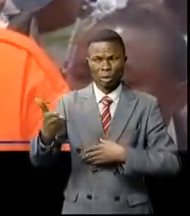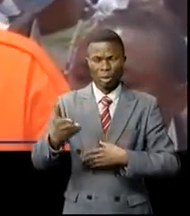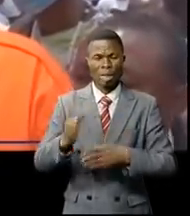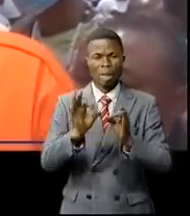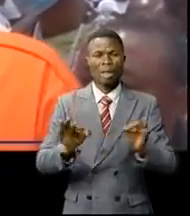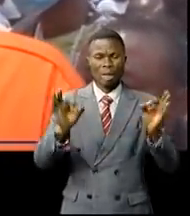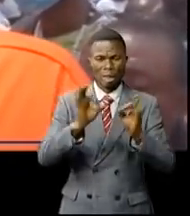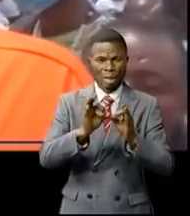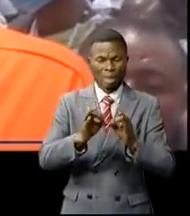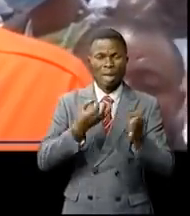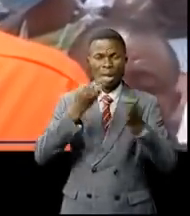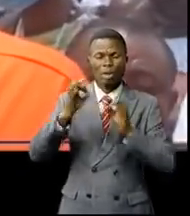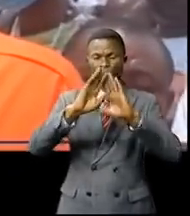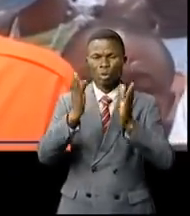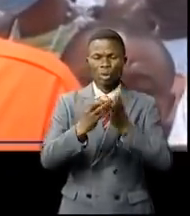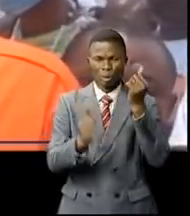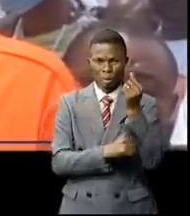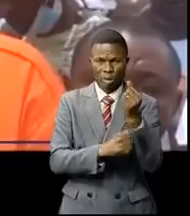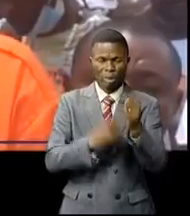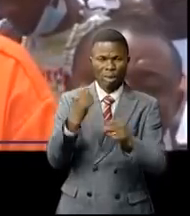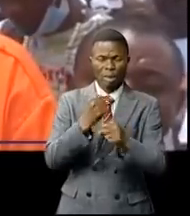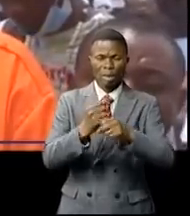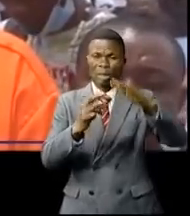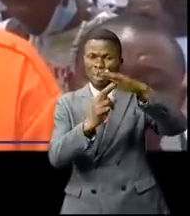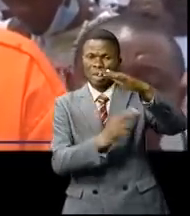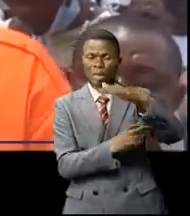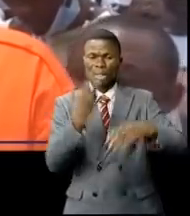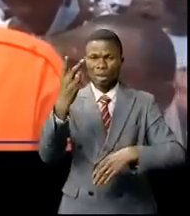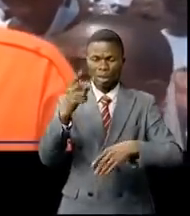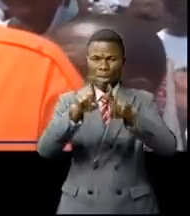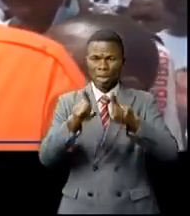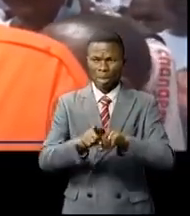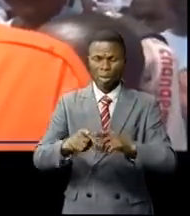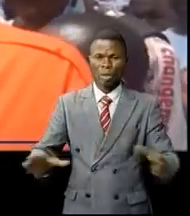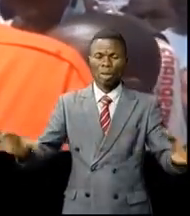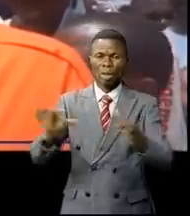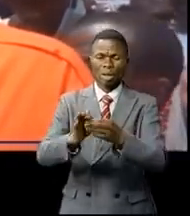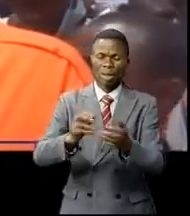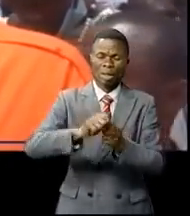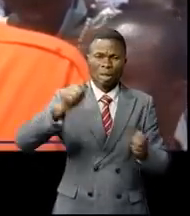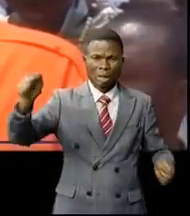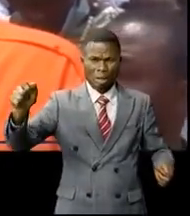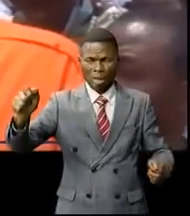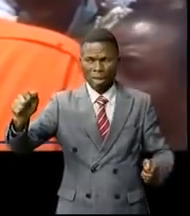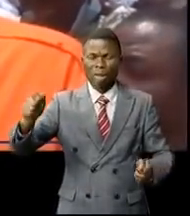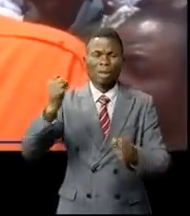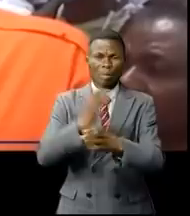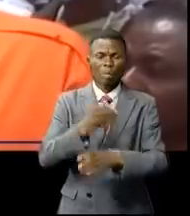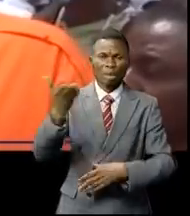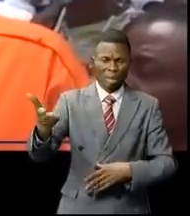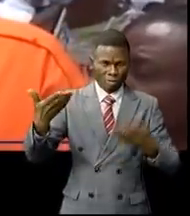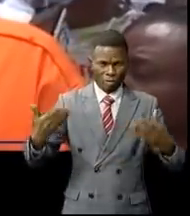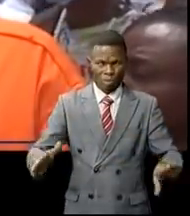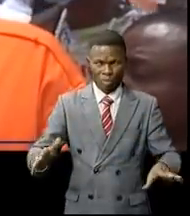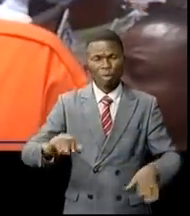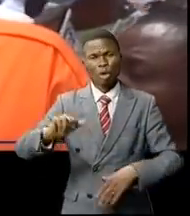de fixer l'opinion que les travaux dépend ainsi que les petits dès 2 km les séparant sont déjà terminées les